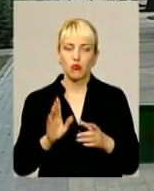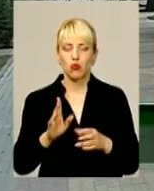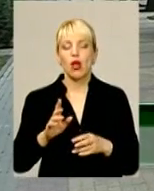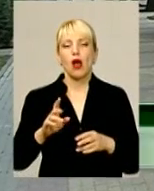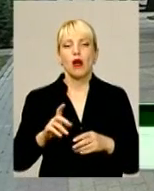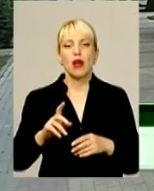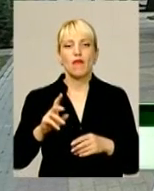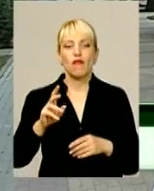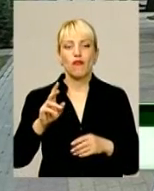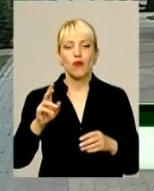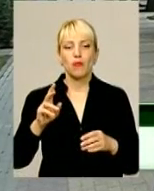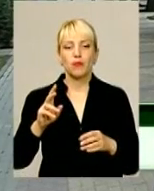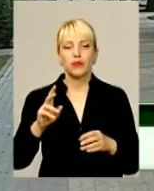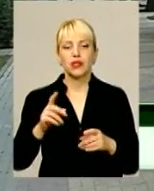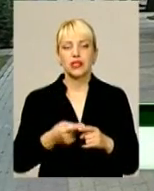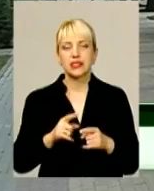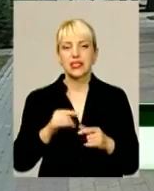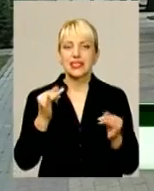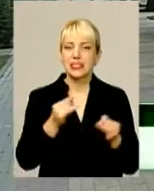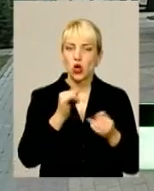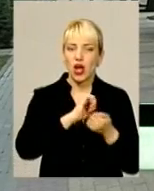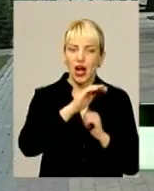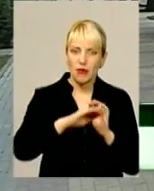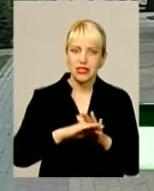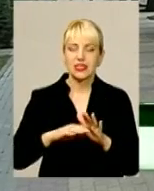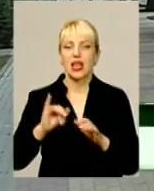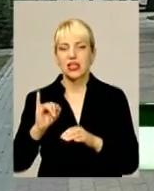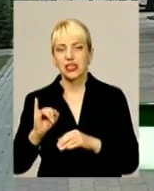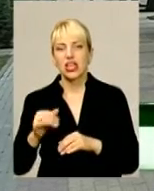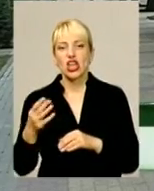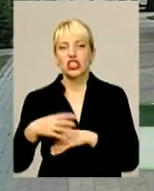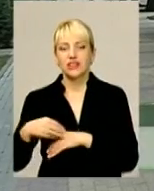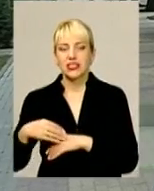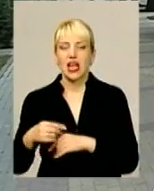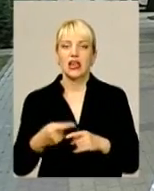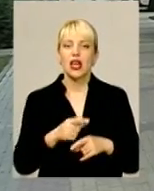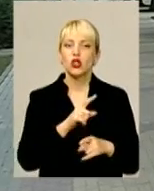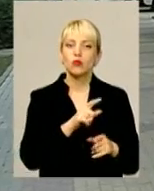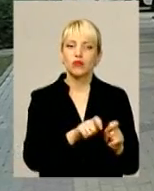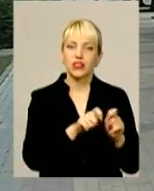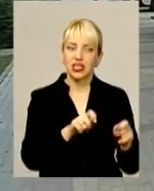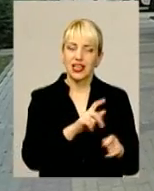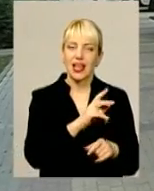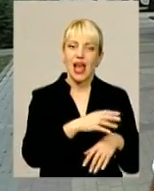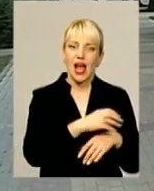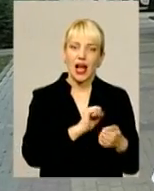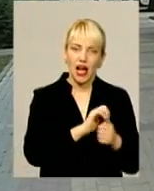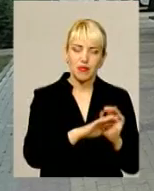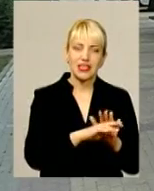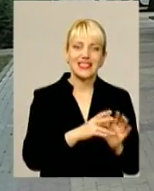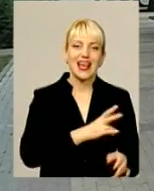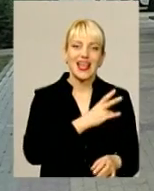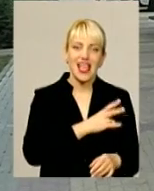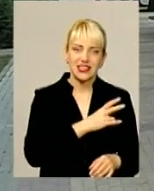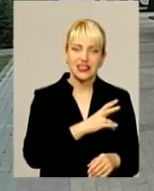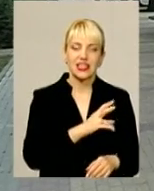фольклором, з історією камінця і історією Швейцарії. Тобто там камінець відкрили князі Криготовичі, знайшли місцину, лучники.